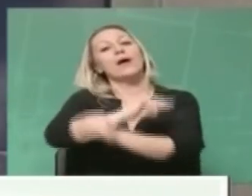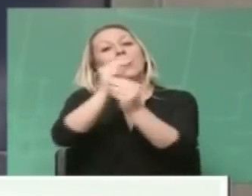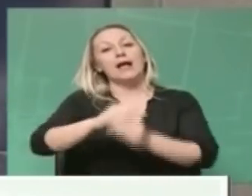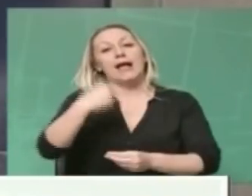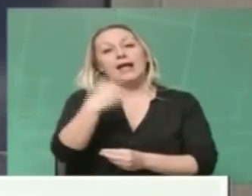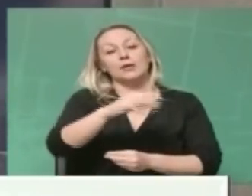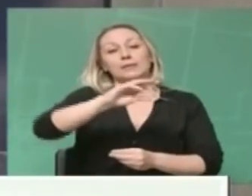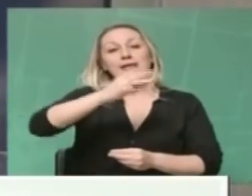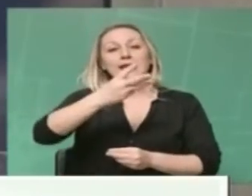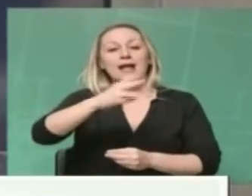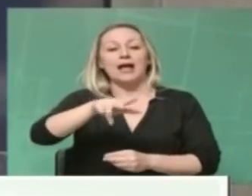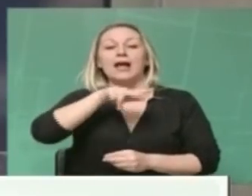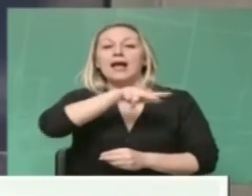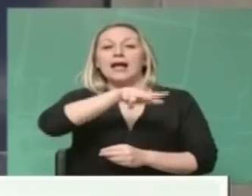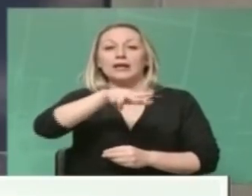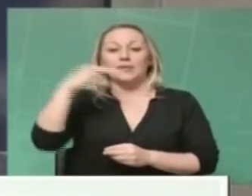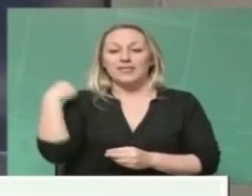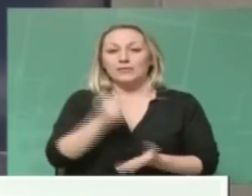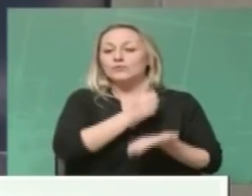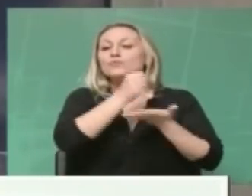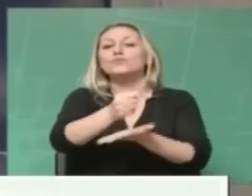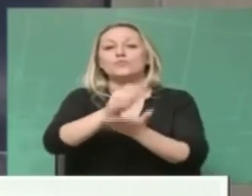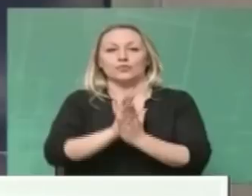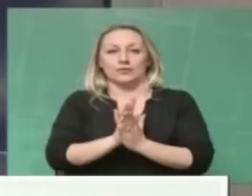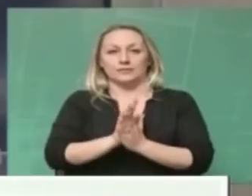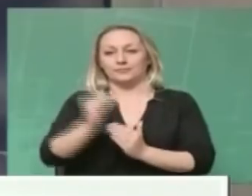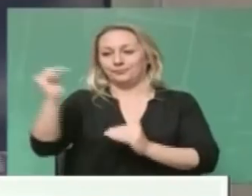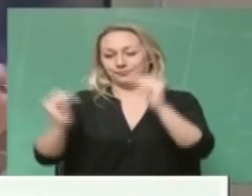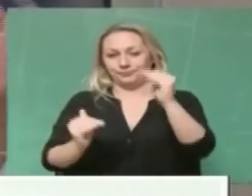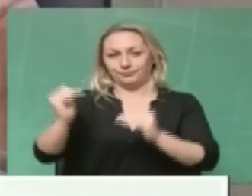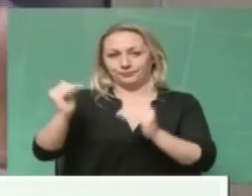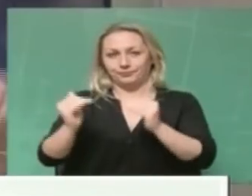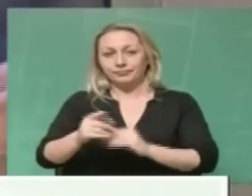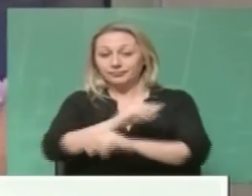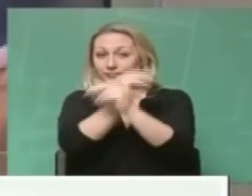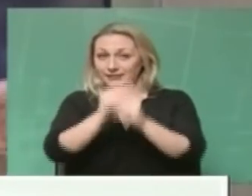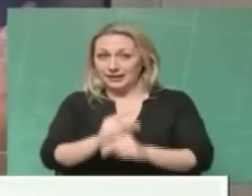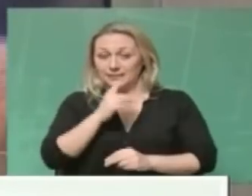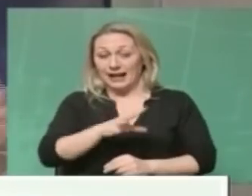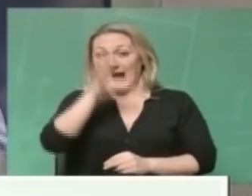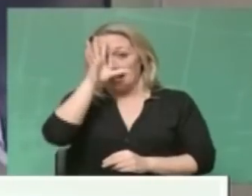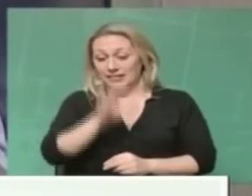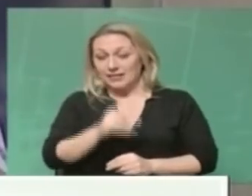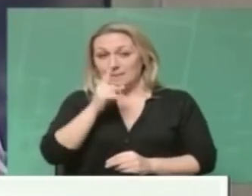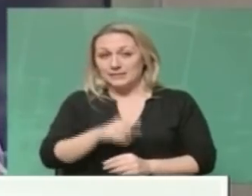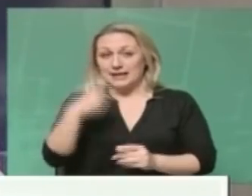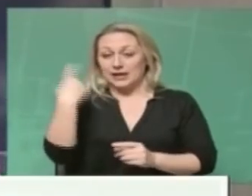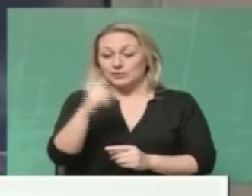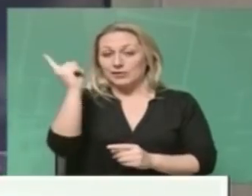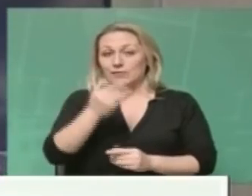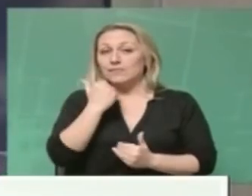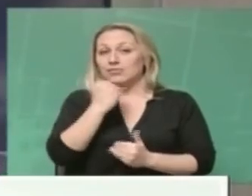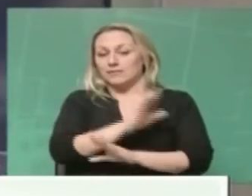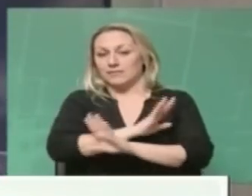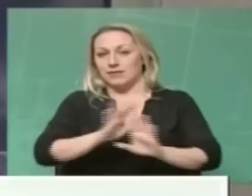ακριβές το ότι δεν έχουμε λιγότερα. Δεν ξέρω μέχρι στιγμής και αν αυτό καταγράφηκε ήδη στον προϋπολογισμό, διότι τα